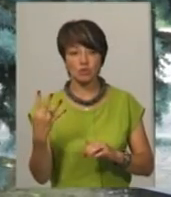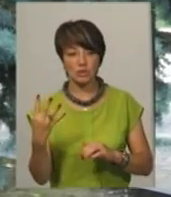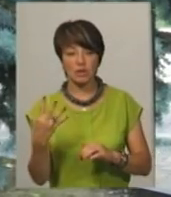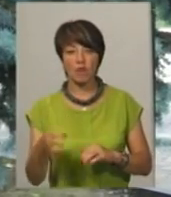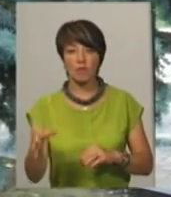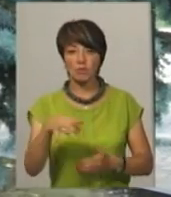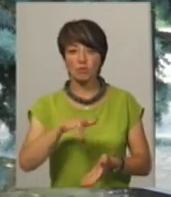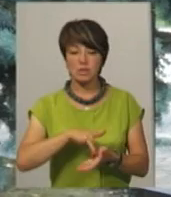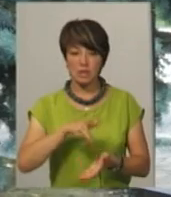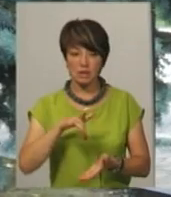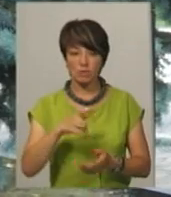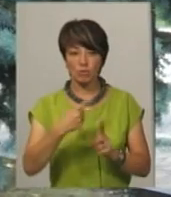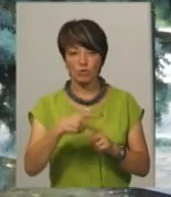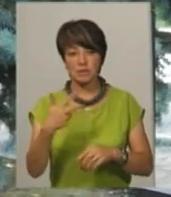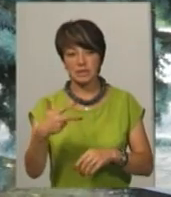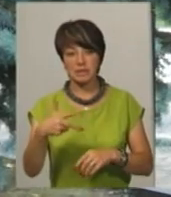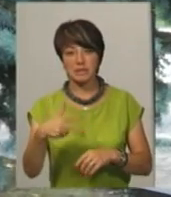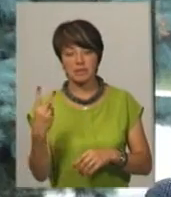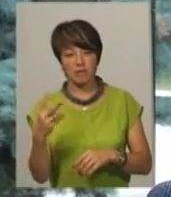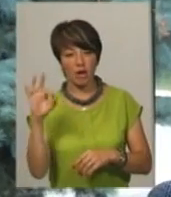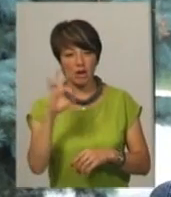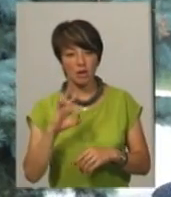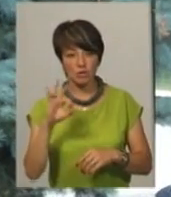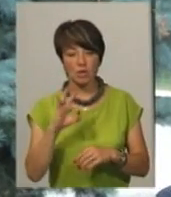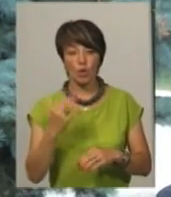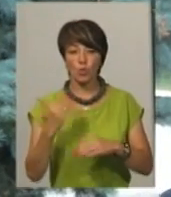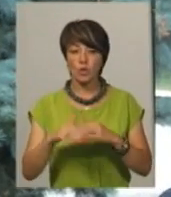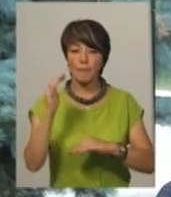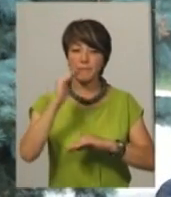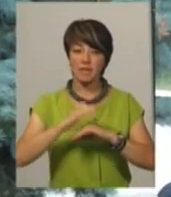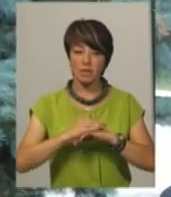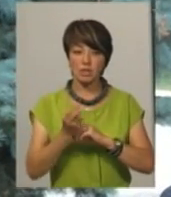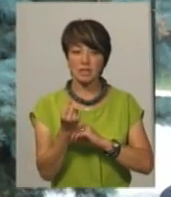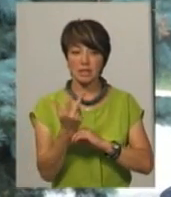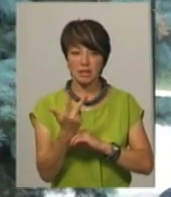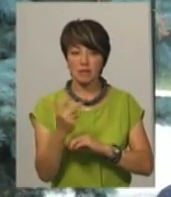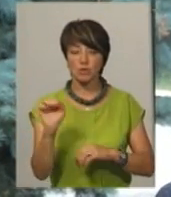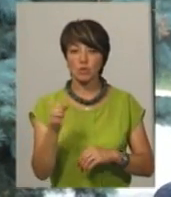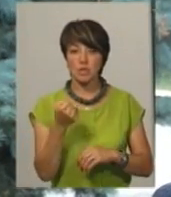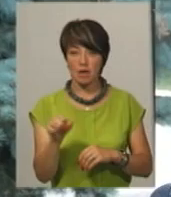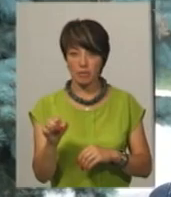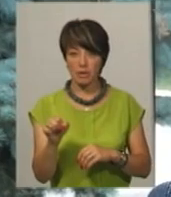29-34, в обласному центрі плюс 30-32 градуси. Вже під вечір 13 серпня